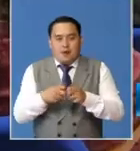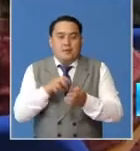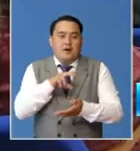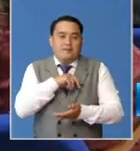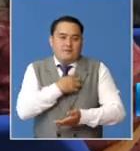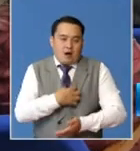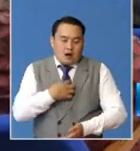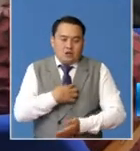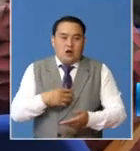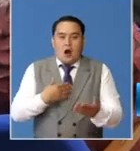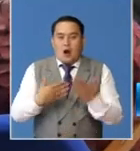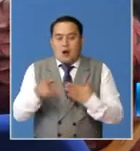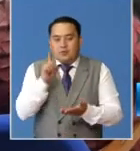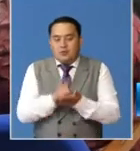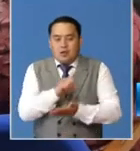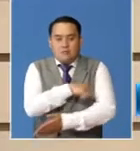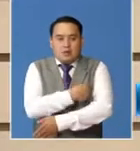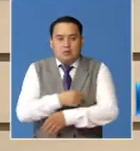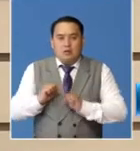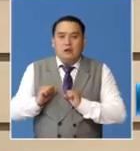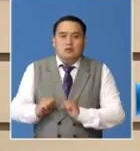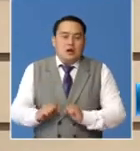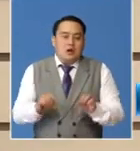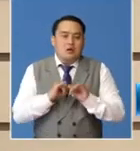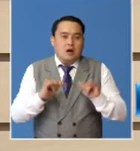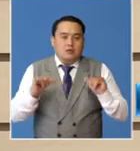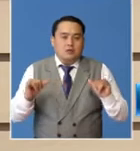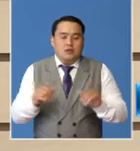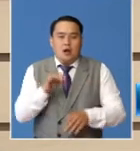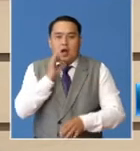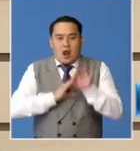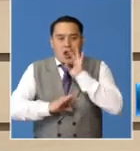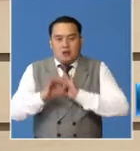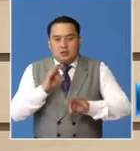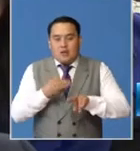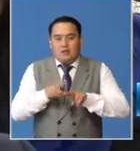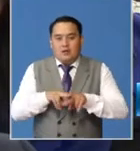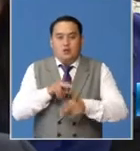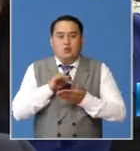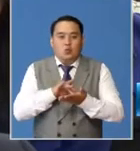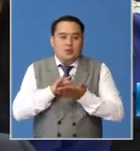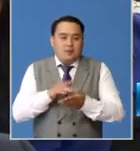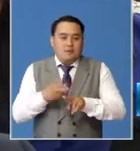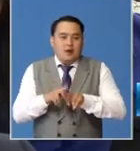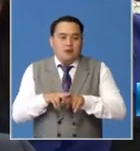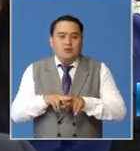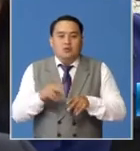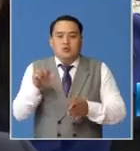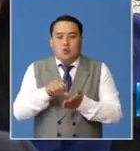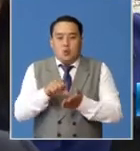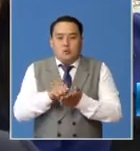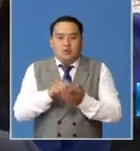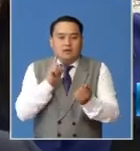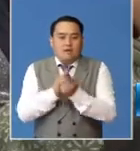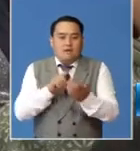Такие как внедрение обязательного медицинского страхования, развитие лекарственного рынка, медицинского туризма. Затронули участники